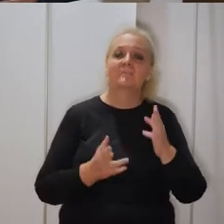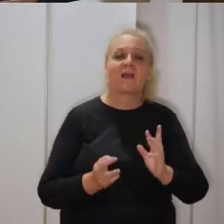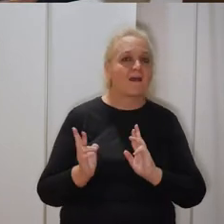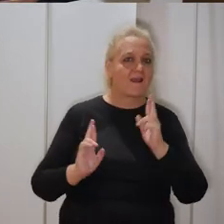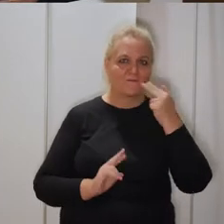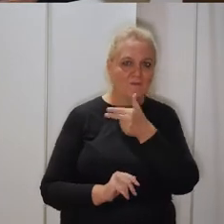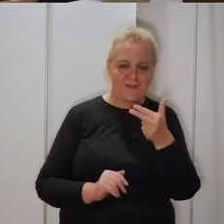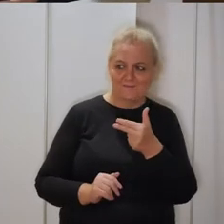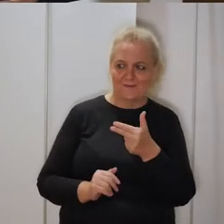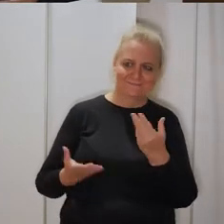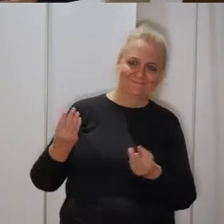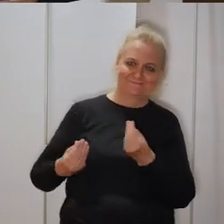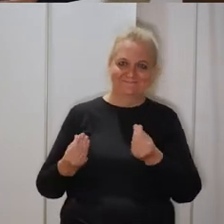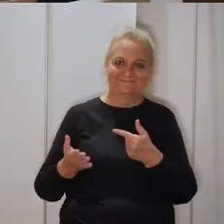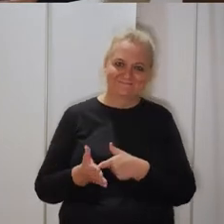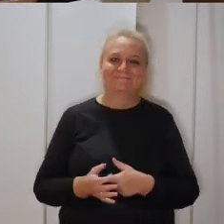rewolucji.